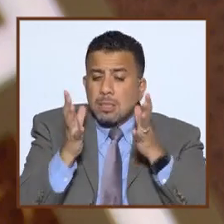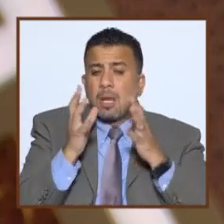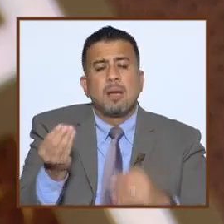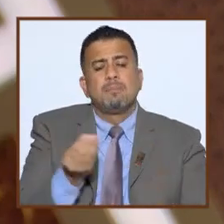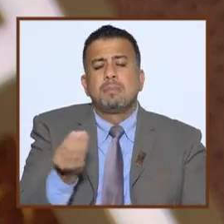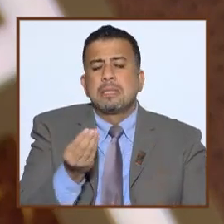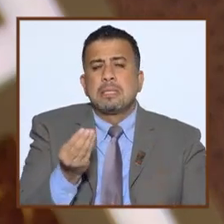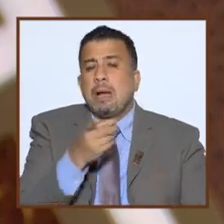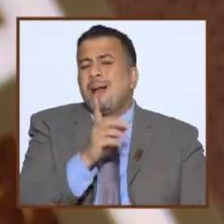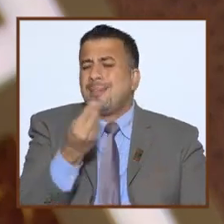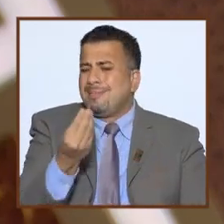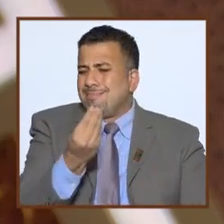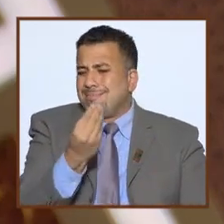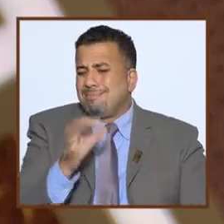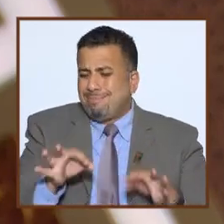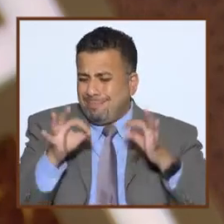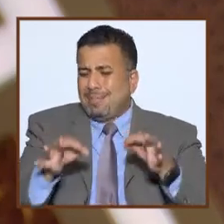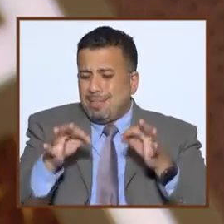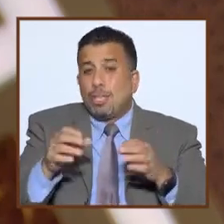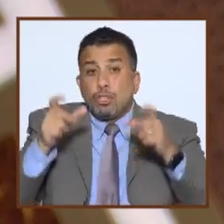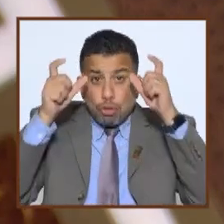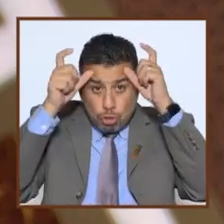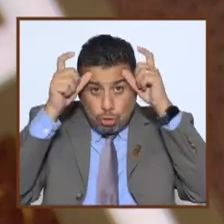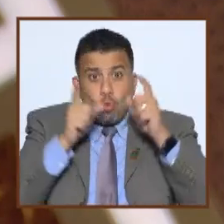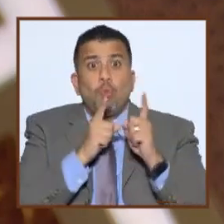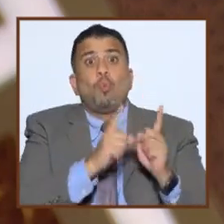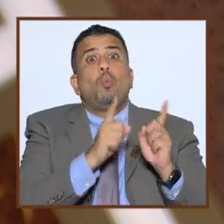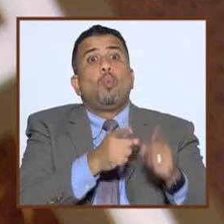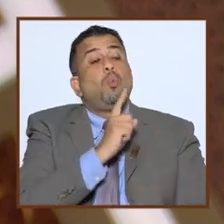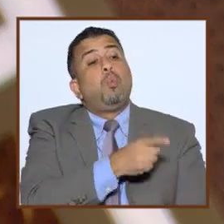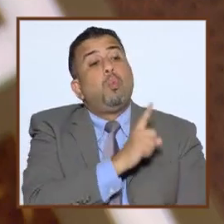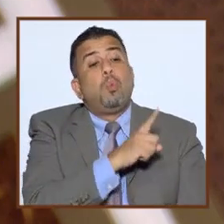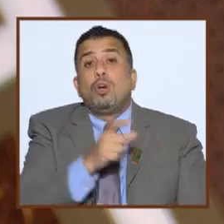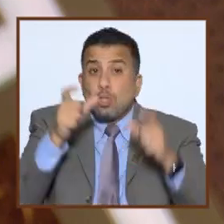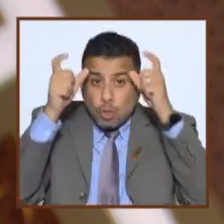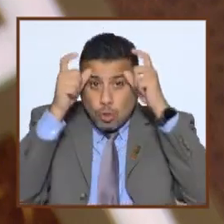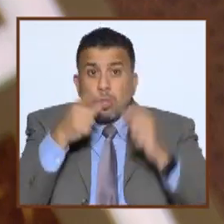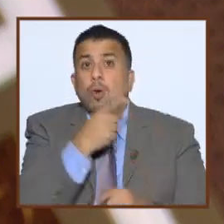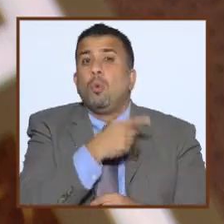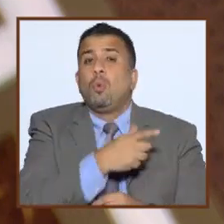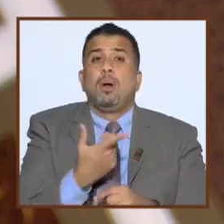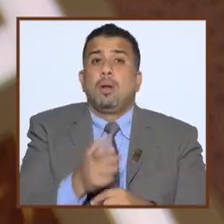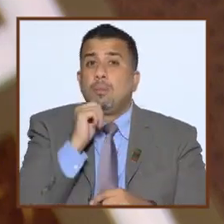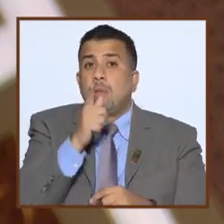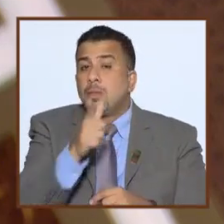يعثر الصلاه على الناس ما في اجمل من الصلاه الصلاه جنه اليس في الدنيا جنان نعم في الدنيا جنان